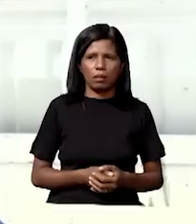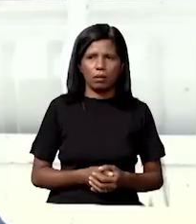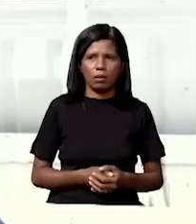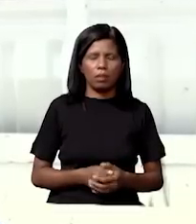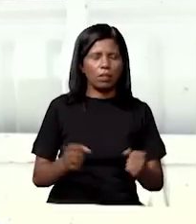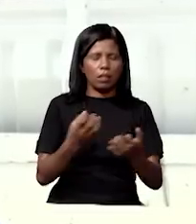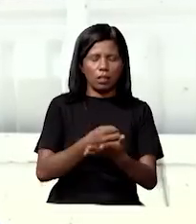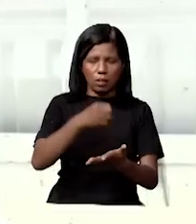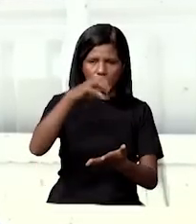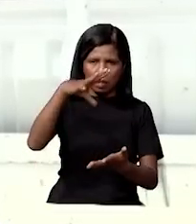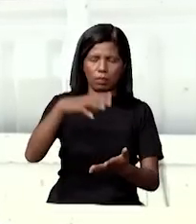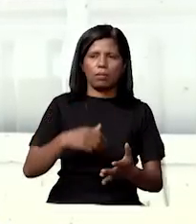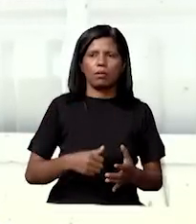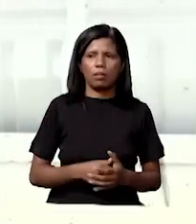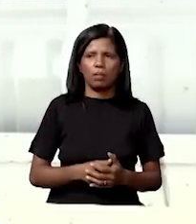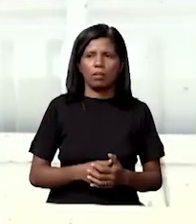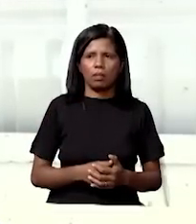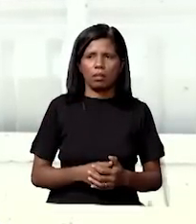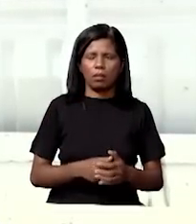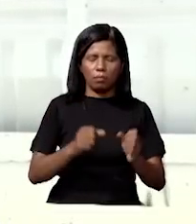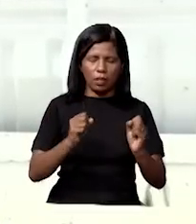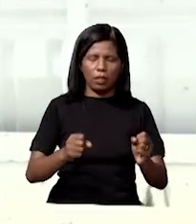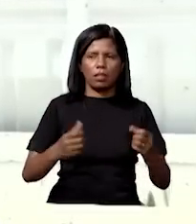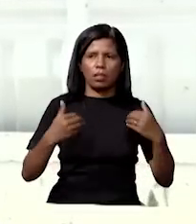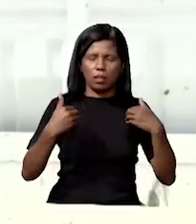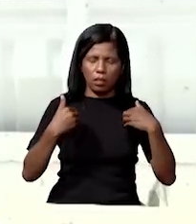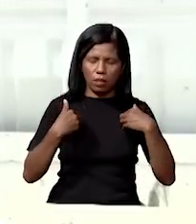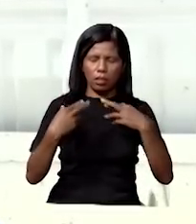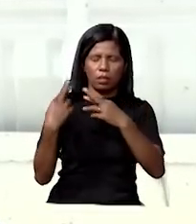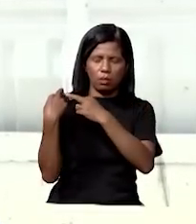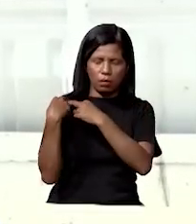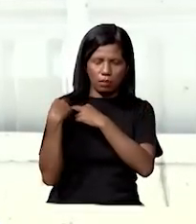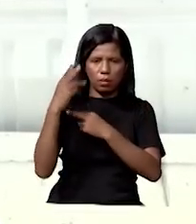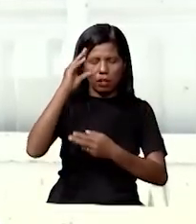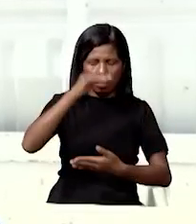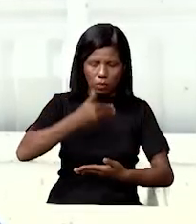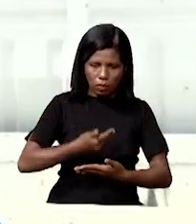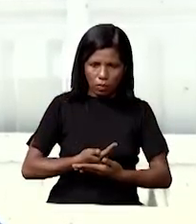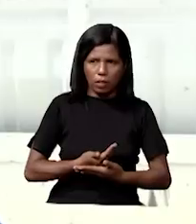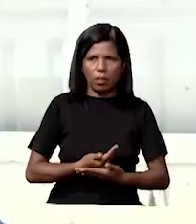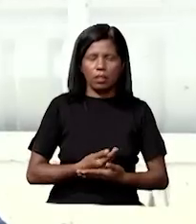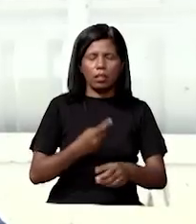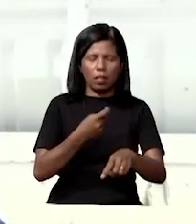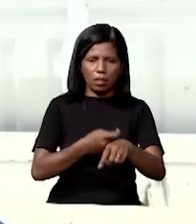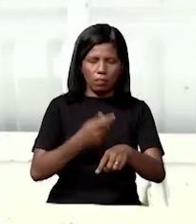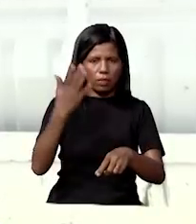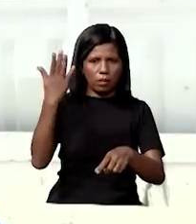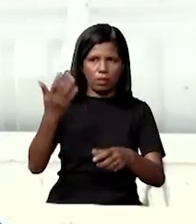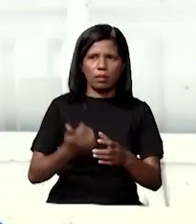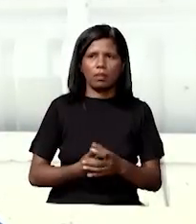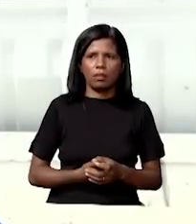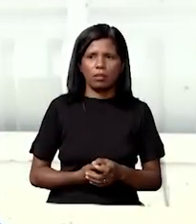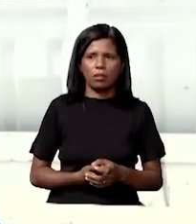riku vamos belen menyango job ni nia oan honia rasi ya tempo ne ba sida